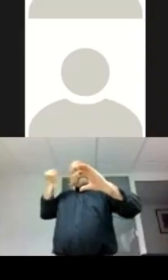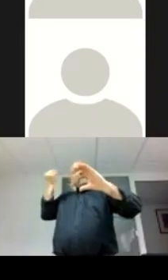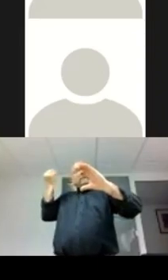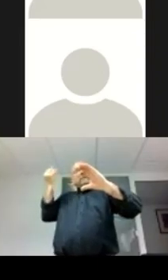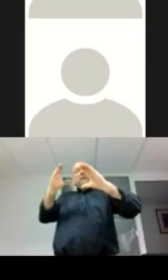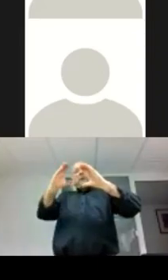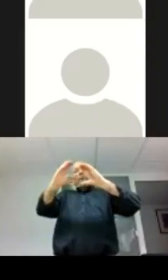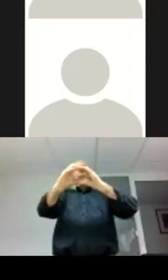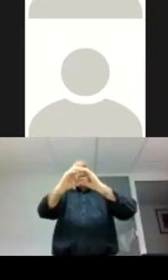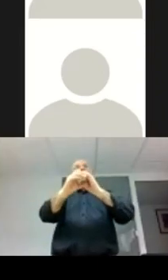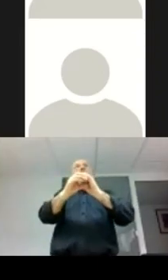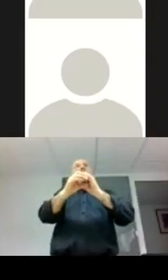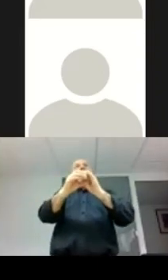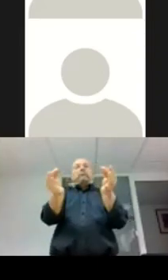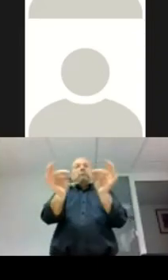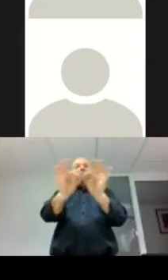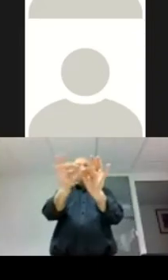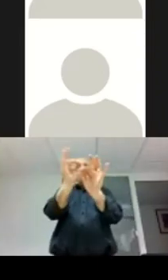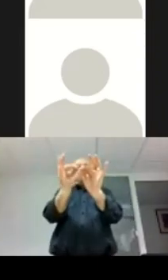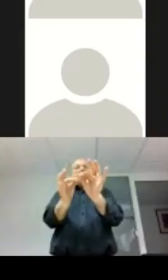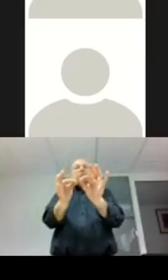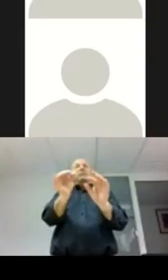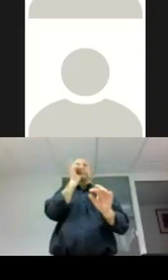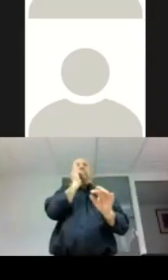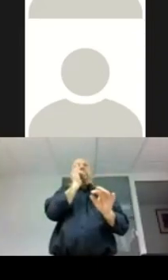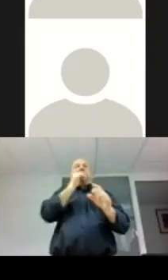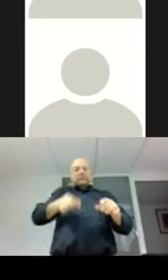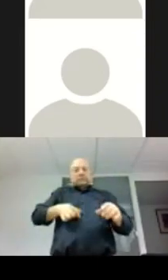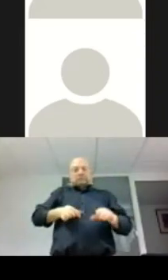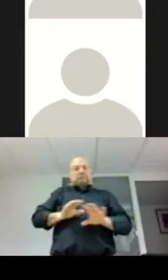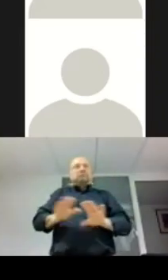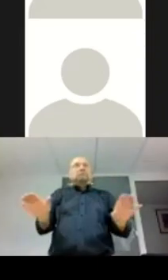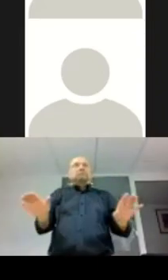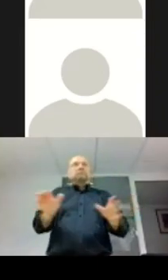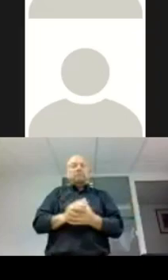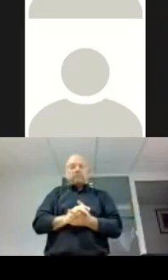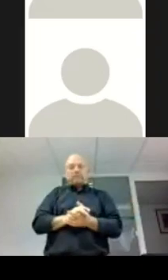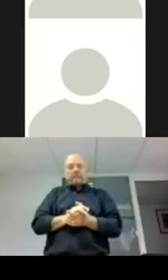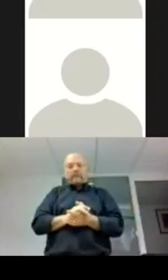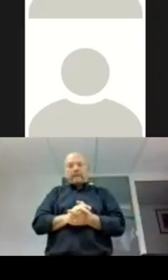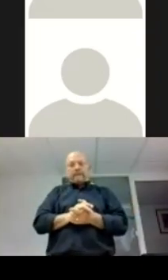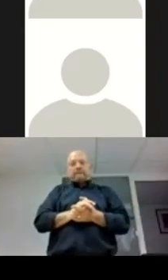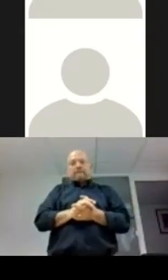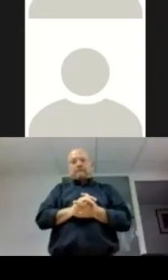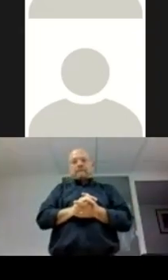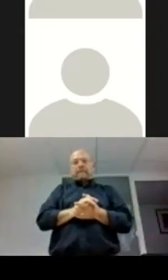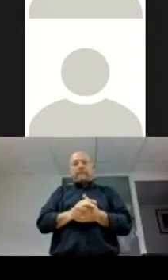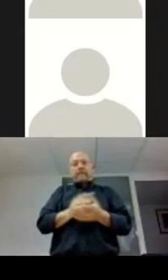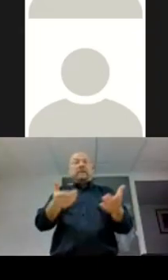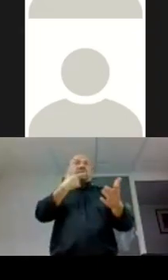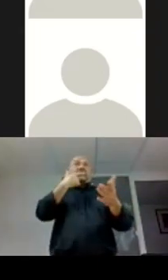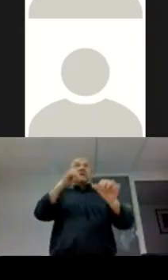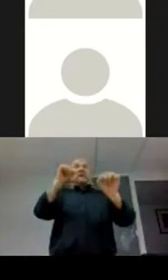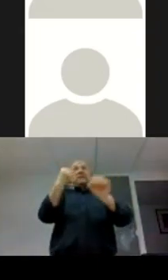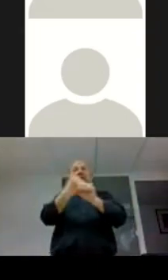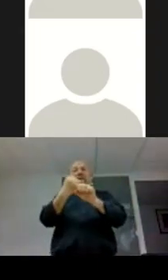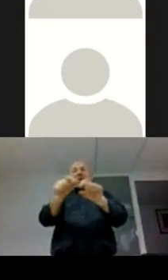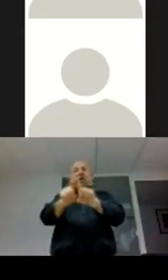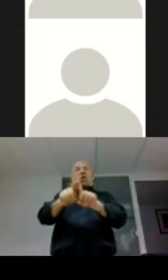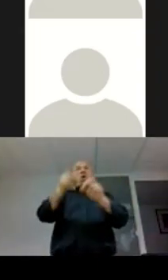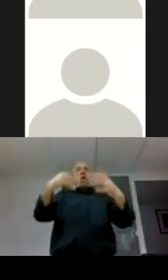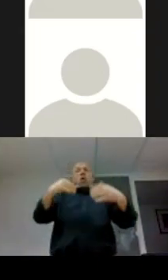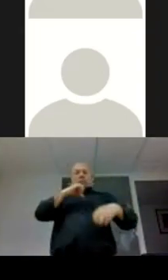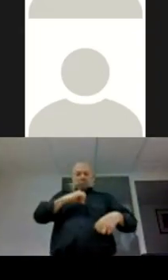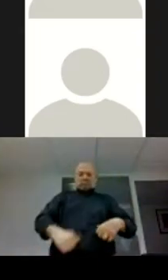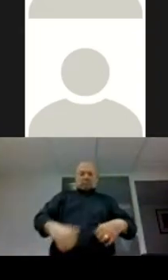pour retirer ce côlon. Ça permet d'avoir un geste chirurgical qui est le même que celui qu'on ferait en situation